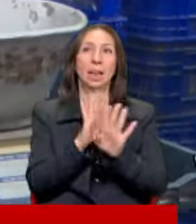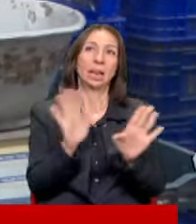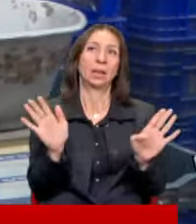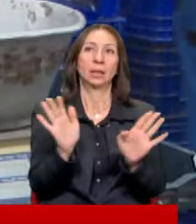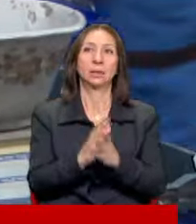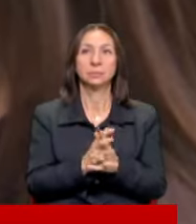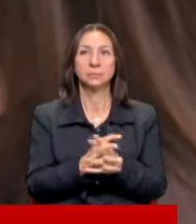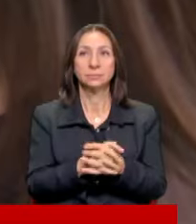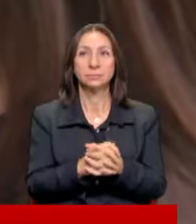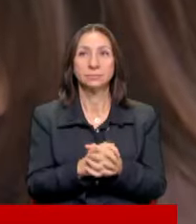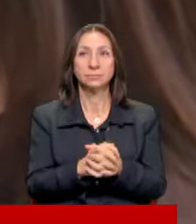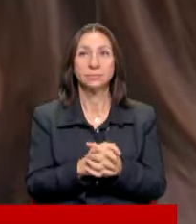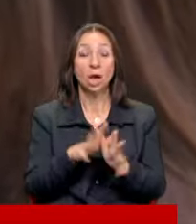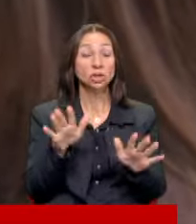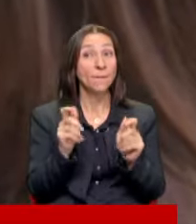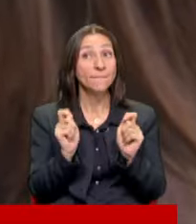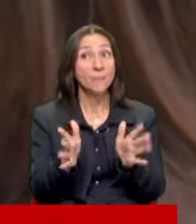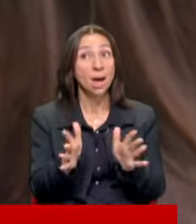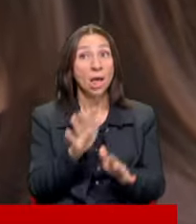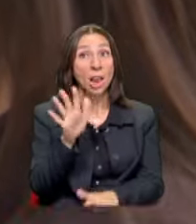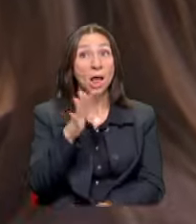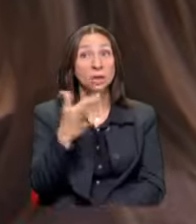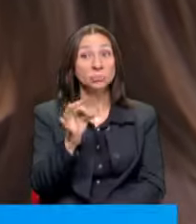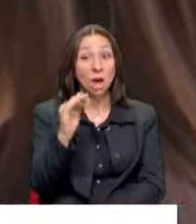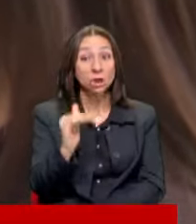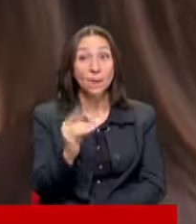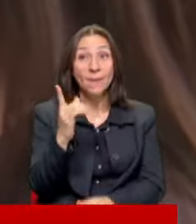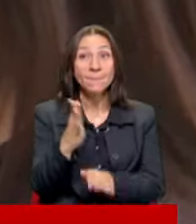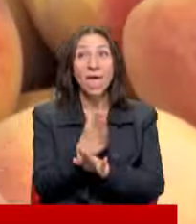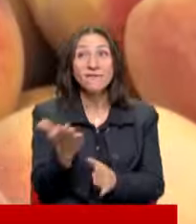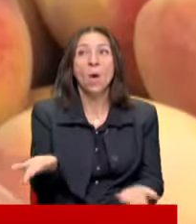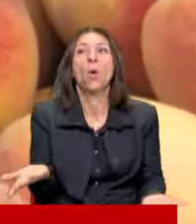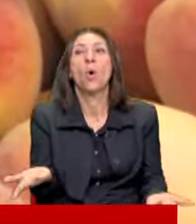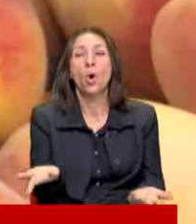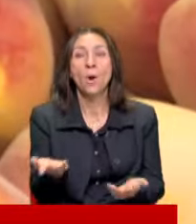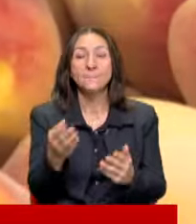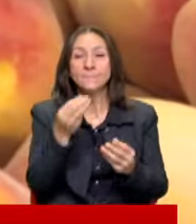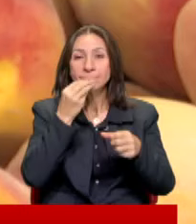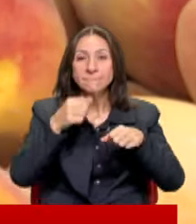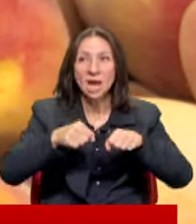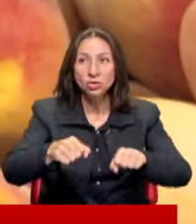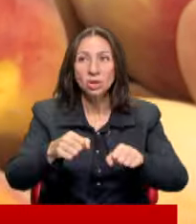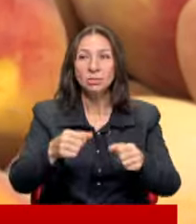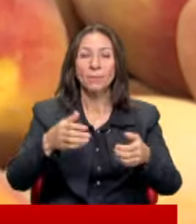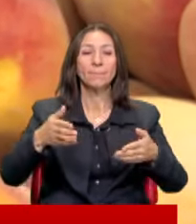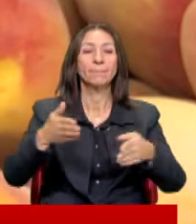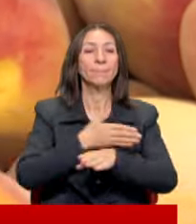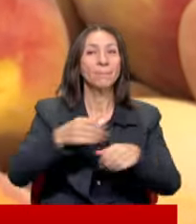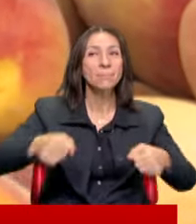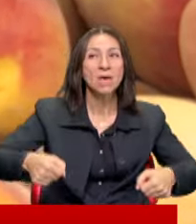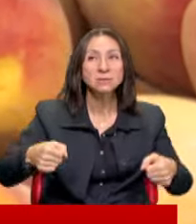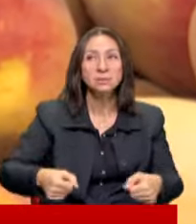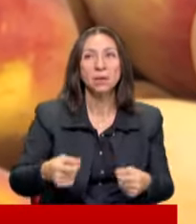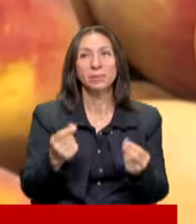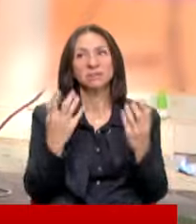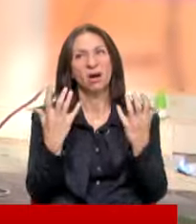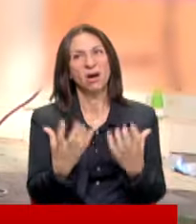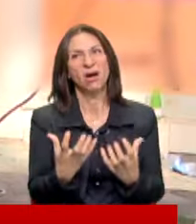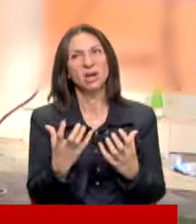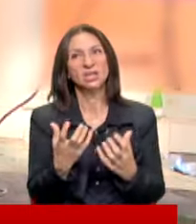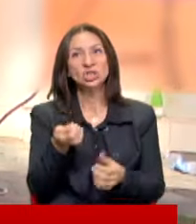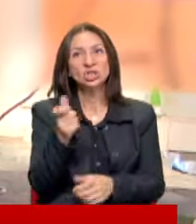bakmak için alıyor Herkes her şey pahalı 50'den 60'tan aşağı bir meyve yok yani Market olsun pazar olsun biraz ağır oluyor